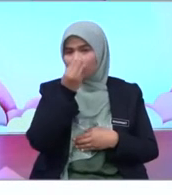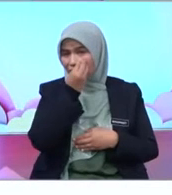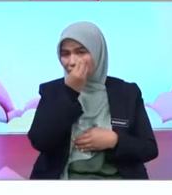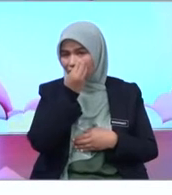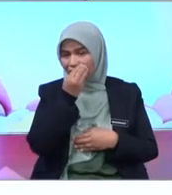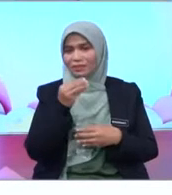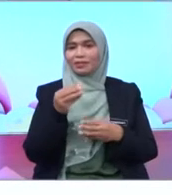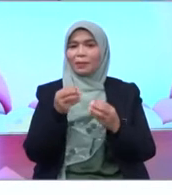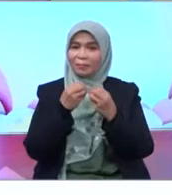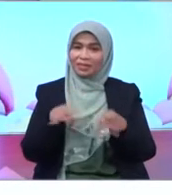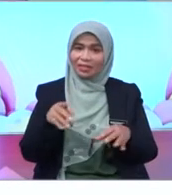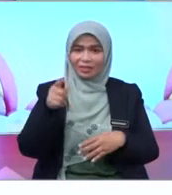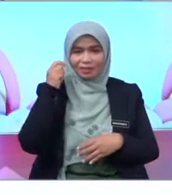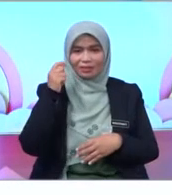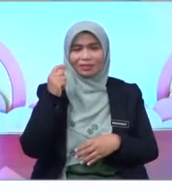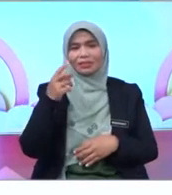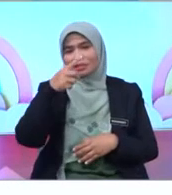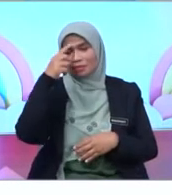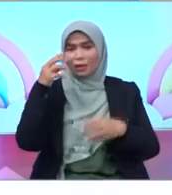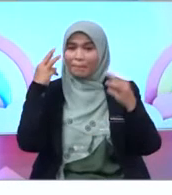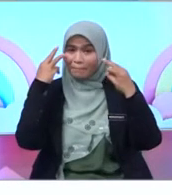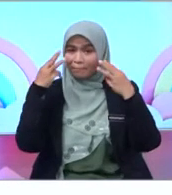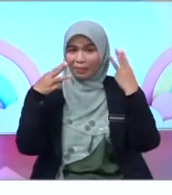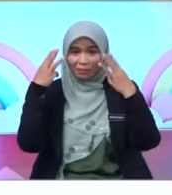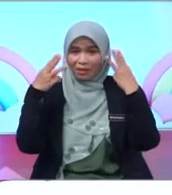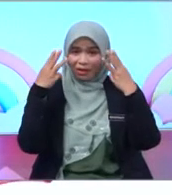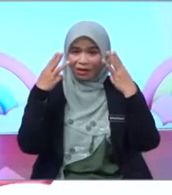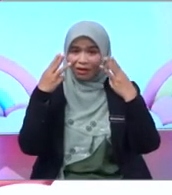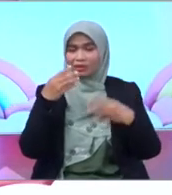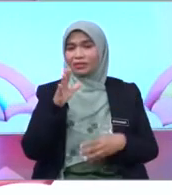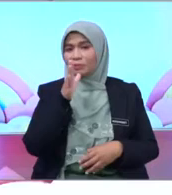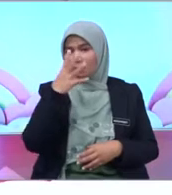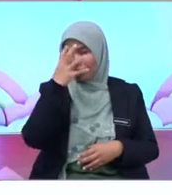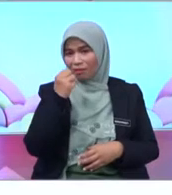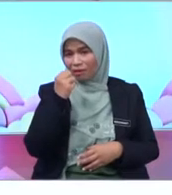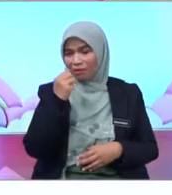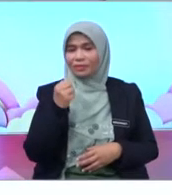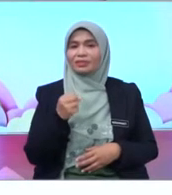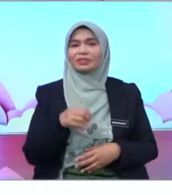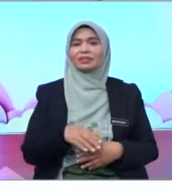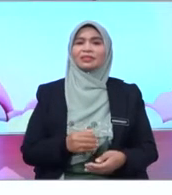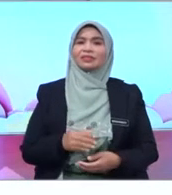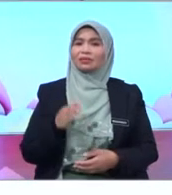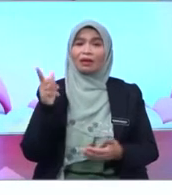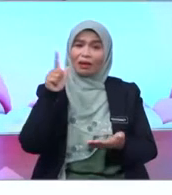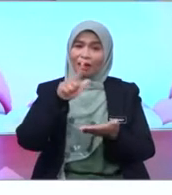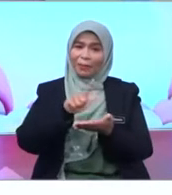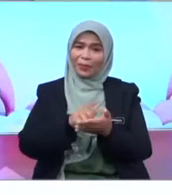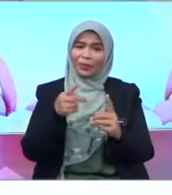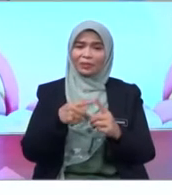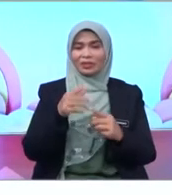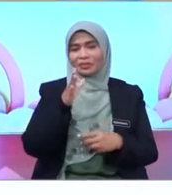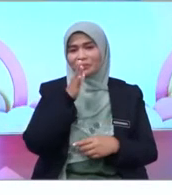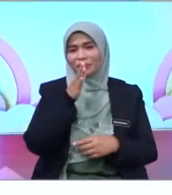dimarahi Ibu Adi telah meminta ada adiknya merahasiakan kejadian tersebut walau bagaimanapun